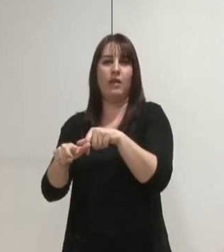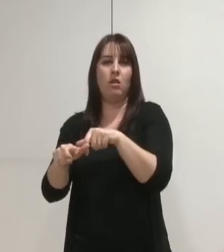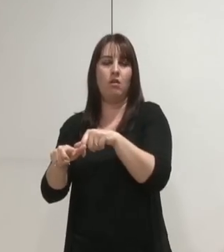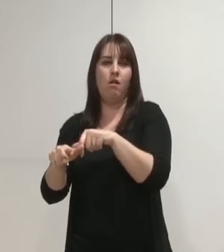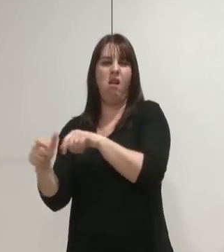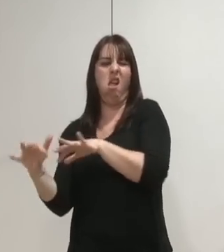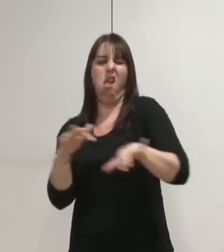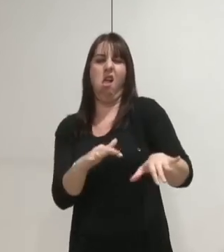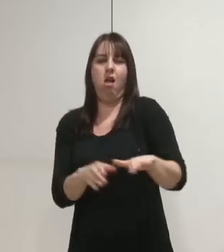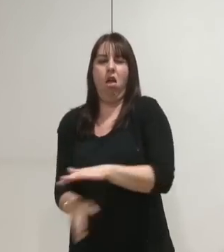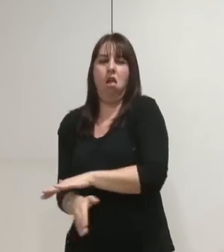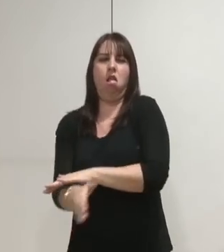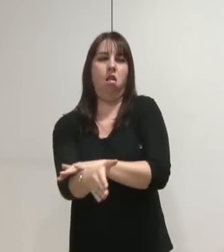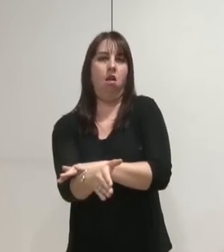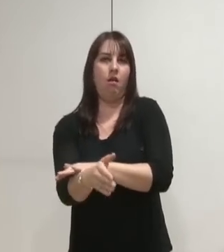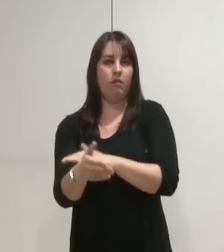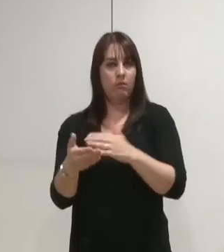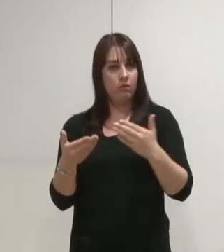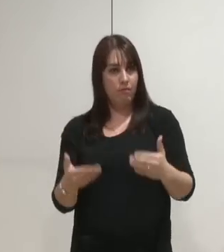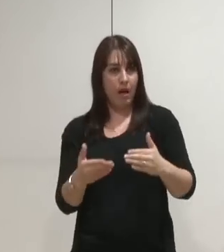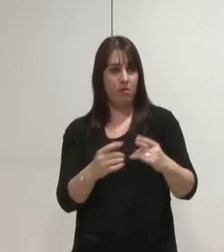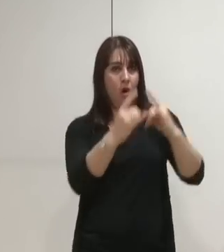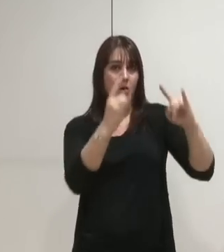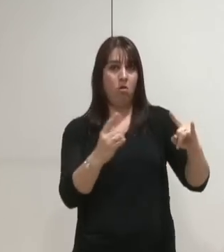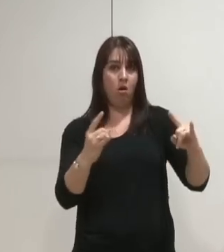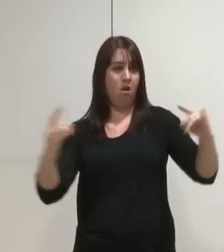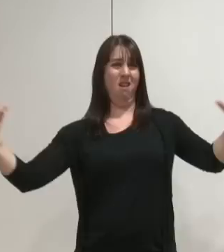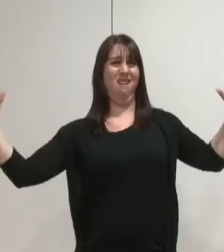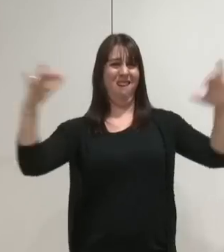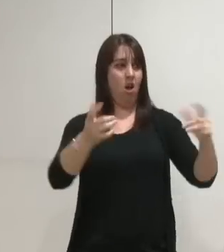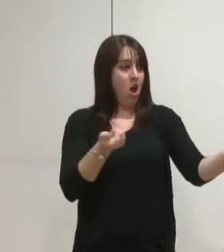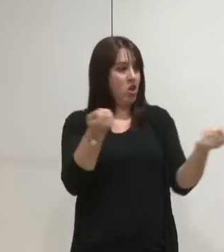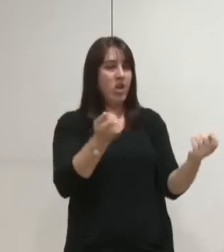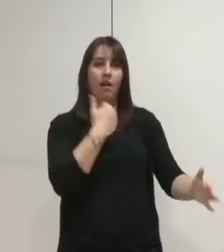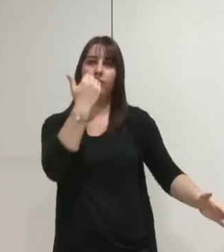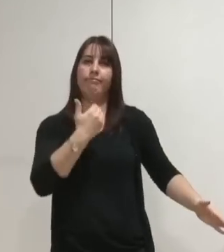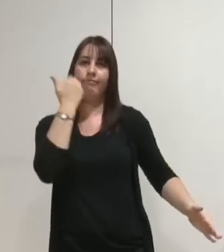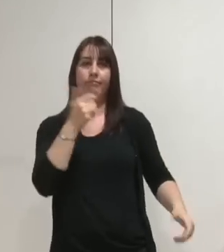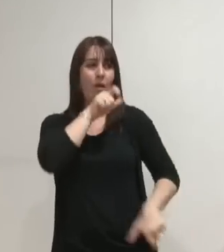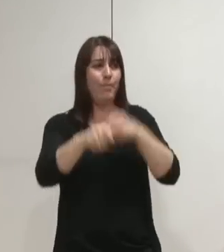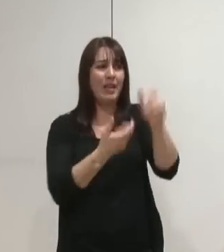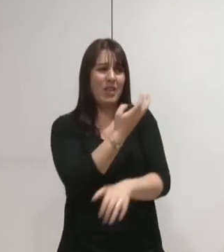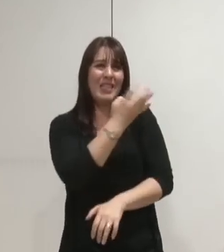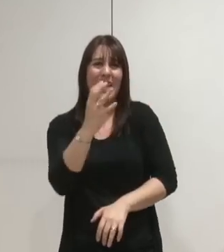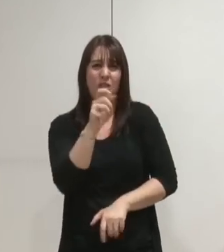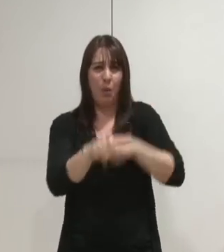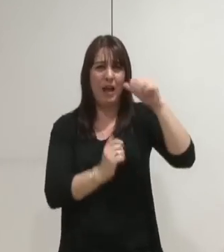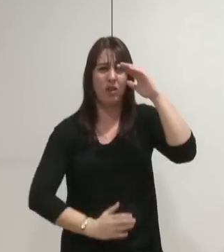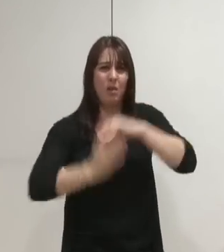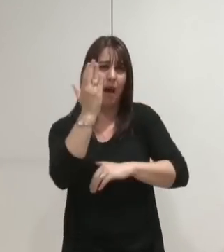et depuis les entrées dans le camp sont incontrôlables et aujourd'hui plus de 400 personnes y sont installé dans une